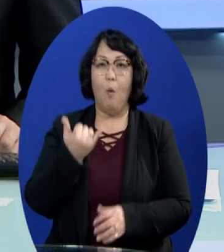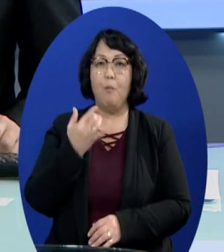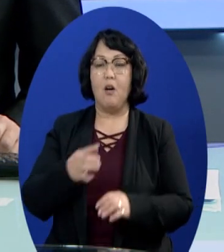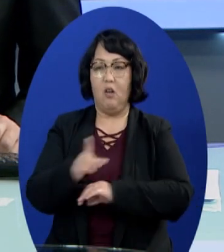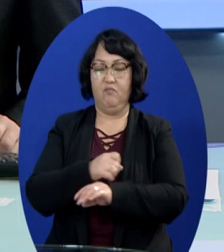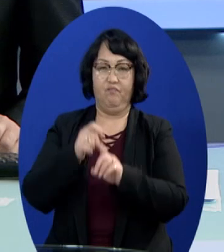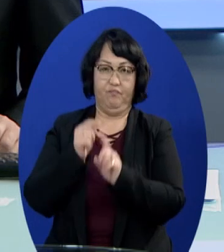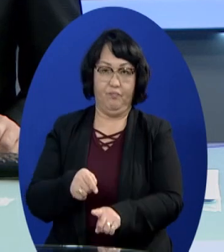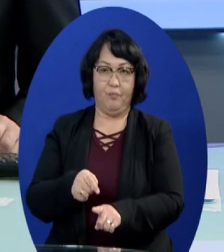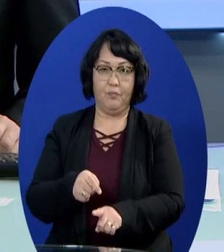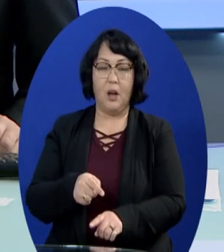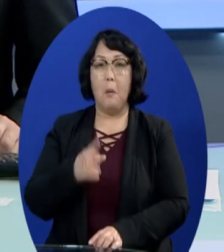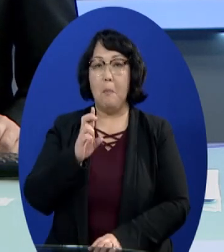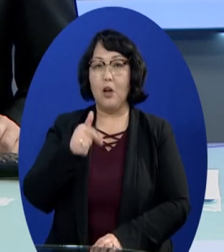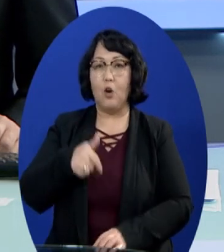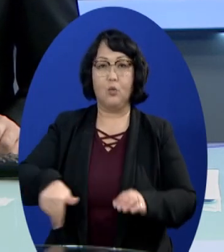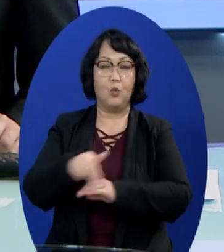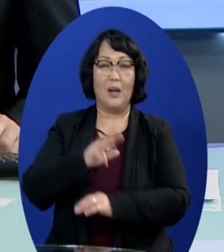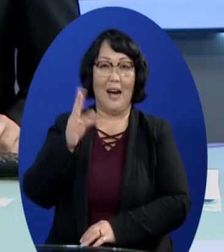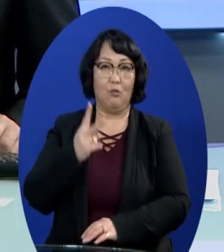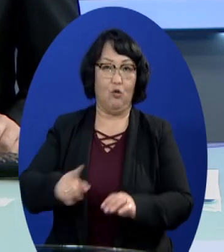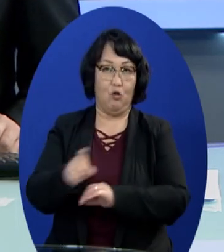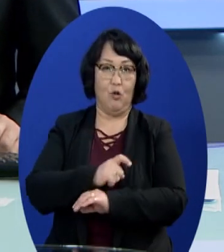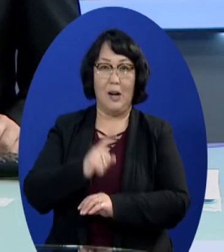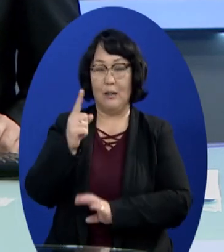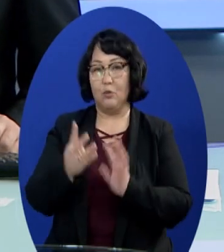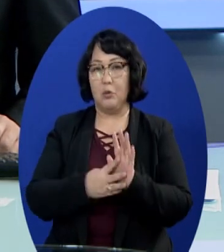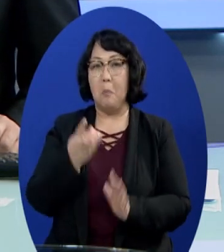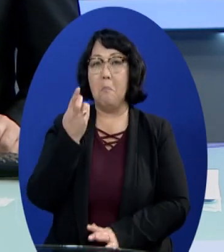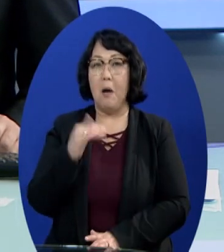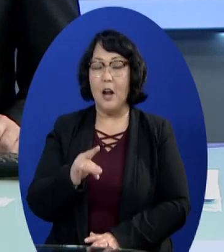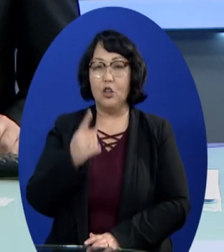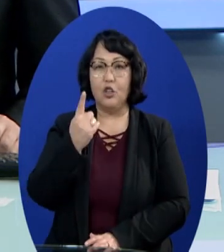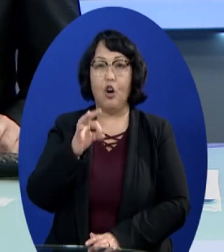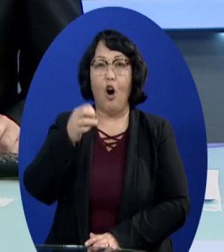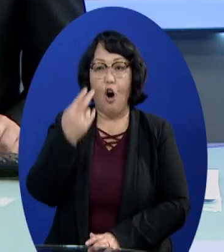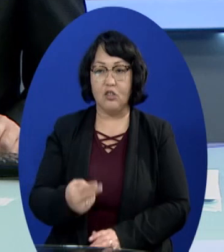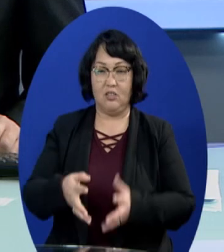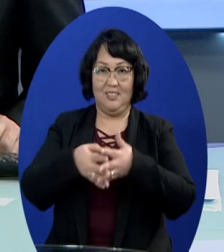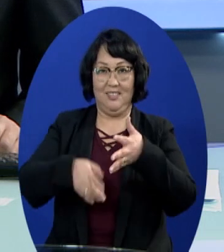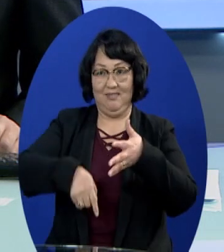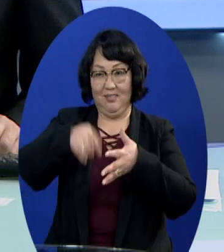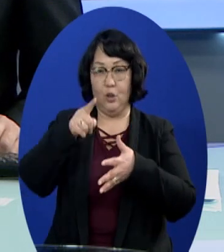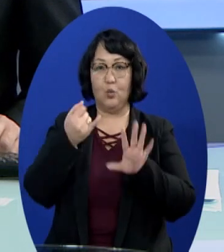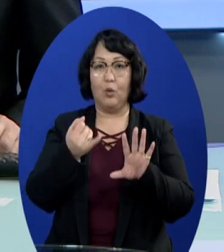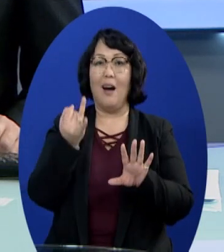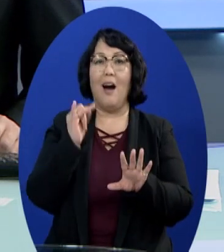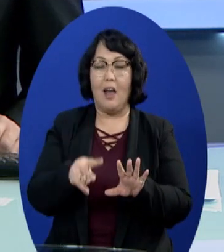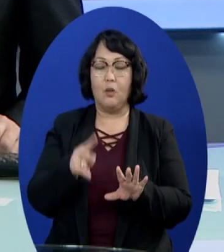хотод бүртгэгдсэн байна. Нийслэлийн Баянгол дүүргийн 12 дугаар хорооны 19 дугаар байрны 1 орцны 6 айлын хүмүүс халдвар